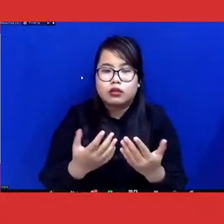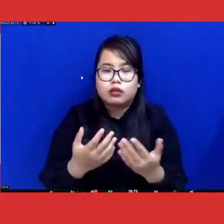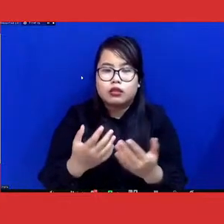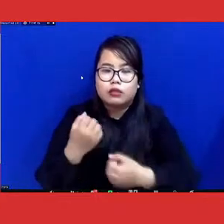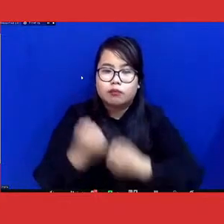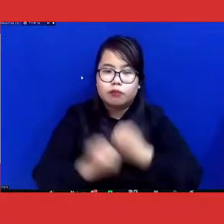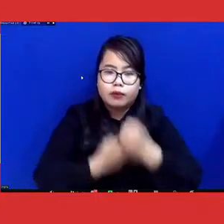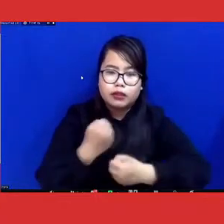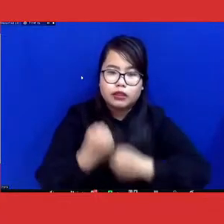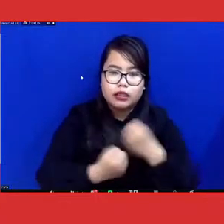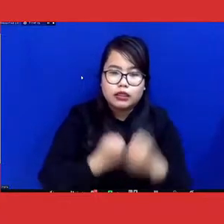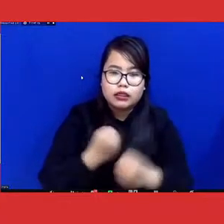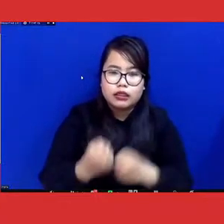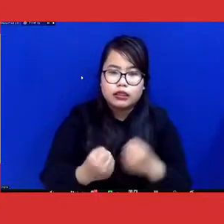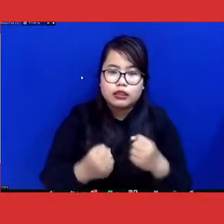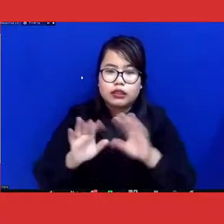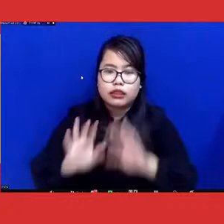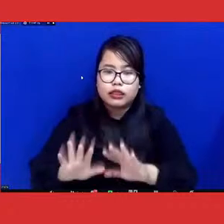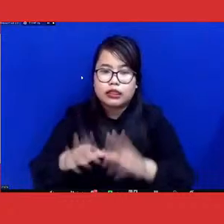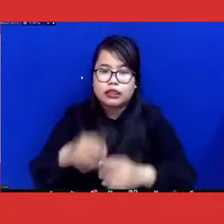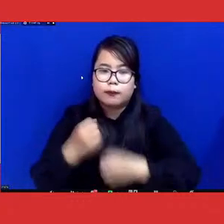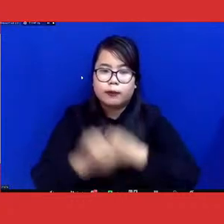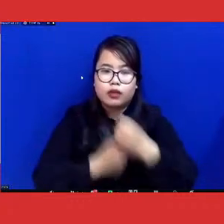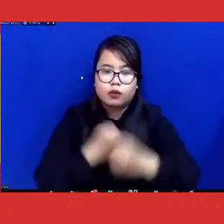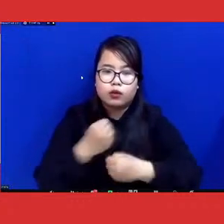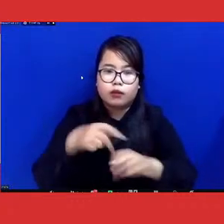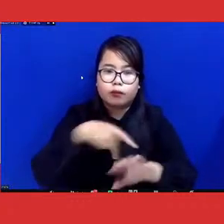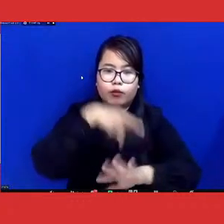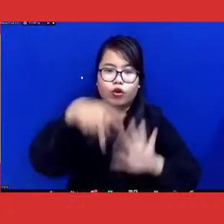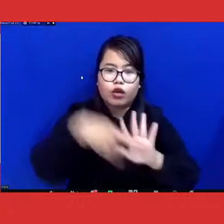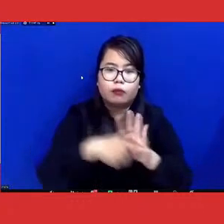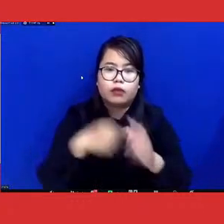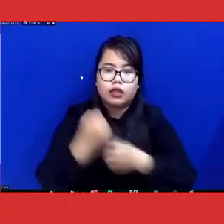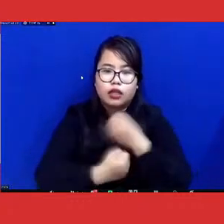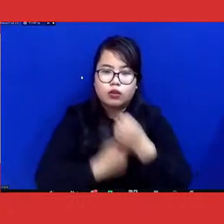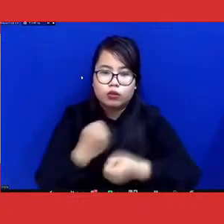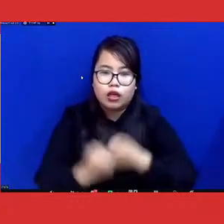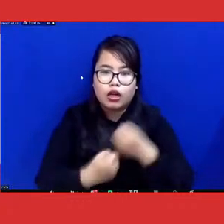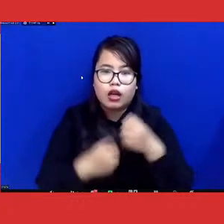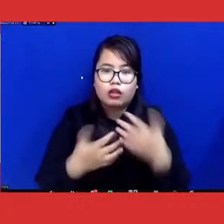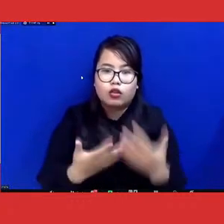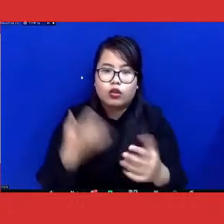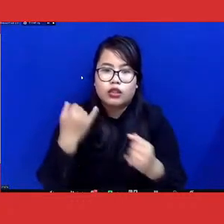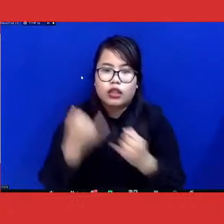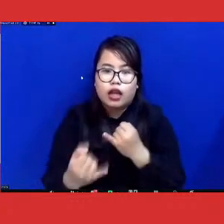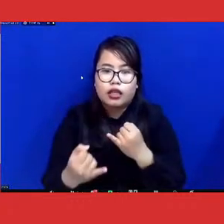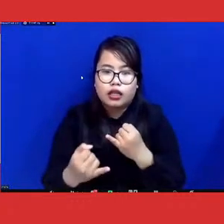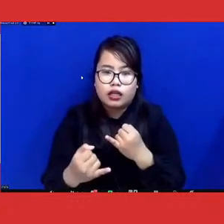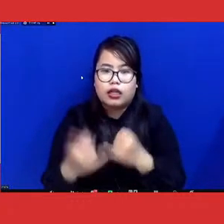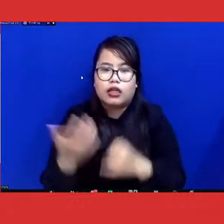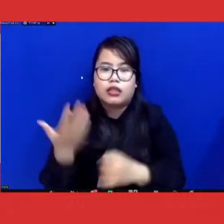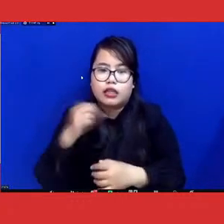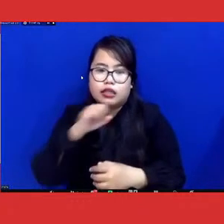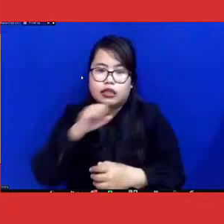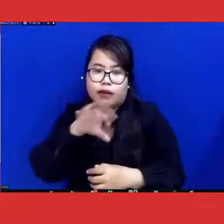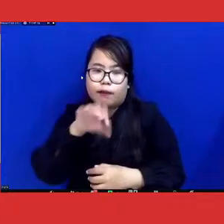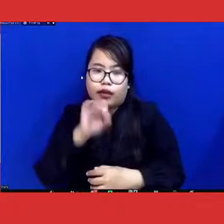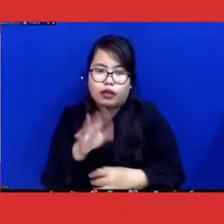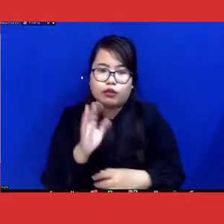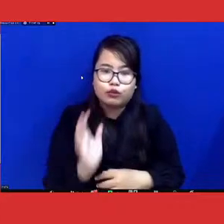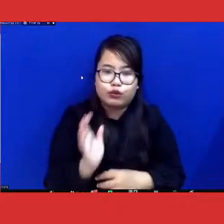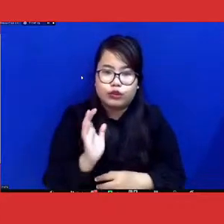implementasi yang nantinya akan dilakukan, program-program yang dilakukan, kemudian terakhir tadi juga disampaikan bagaimana